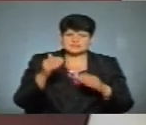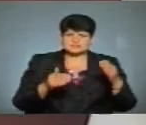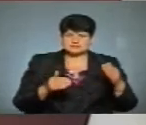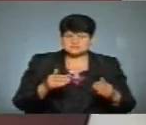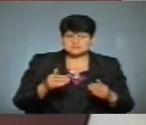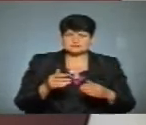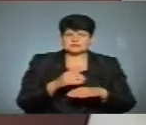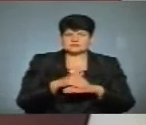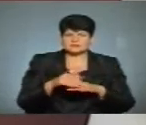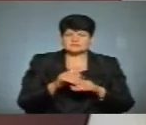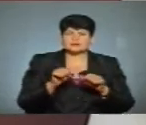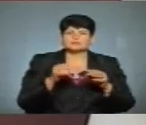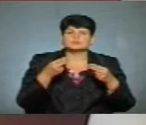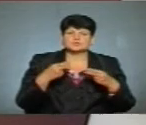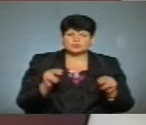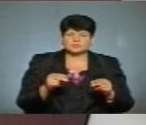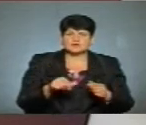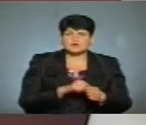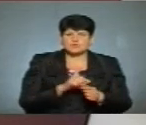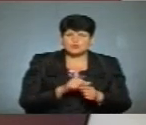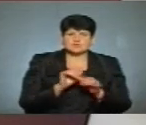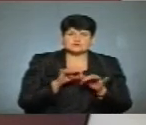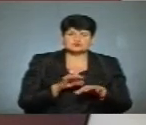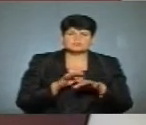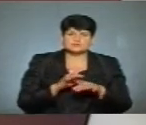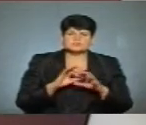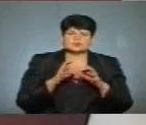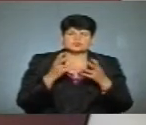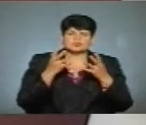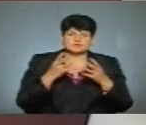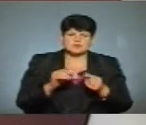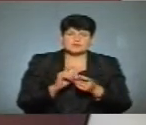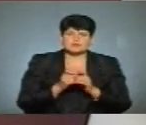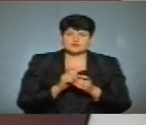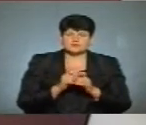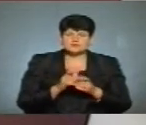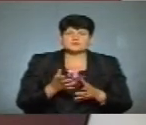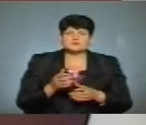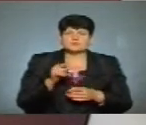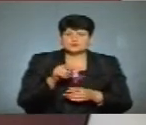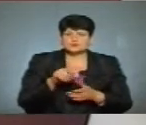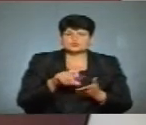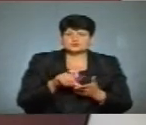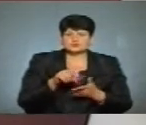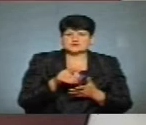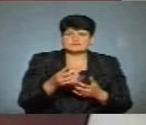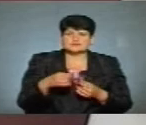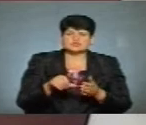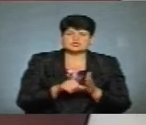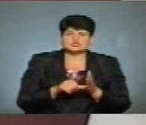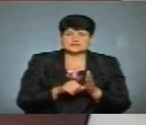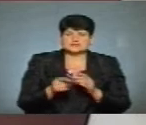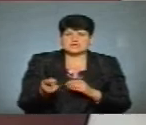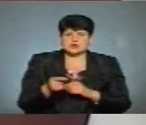продажу наркотиків. Акцію провели до Міжнародного дня боротьби зі зловживанням наркотиків. Участь у ній взяли 6 тернополян,